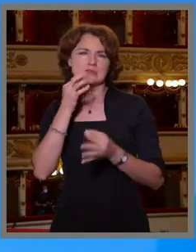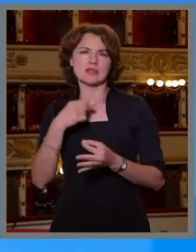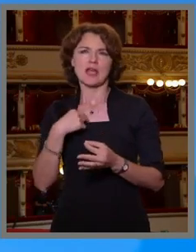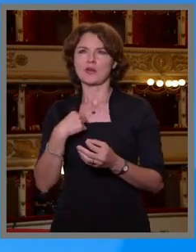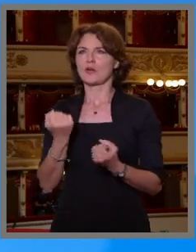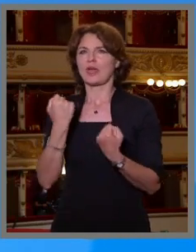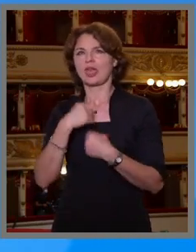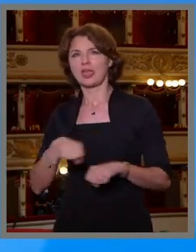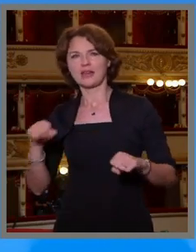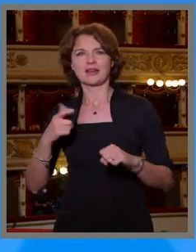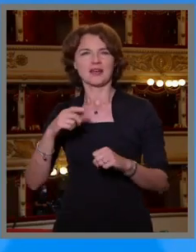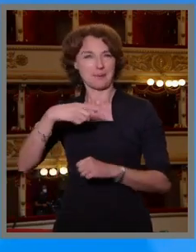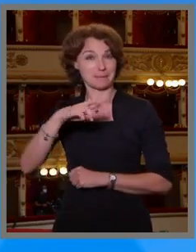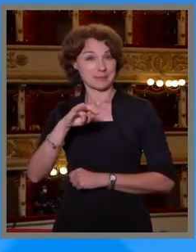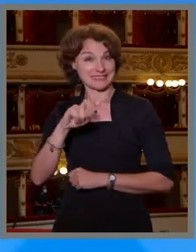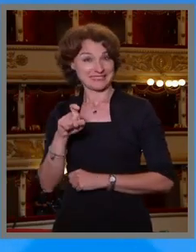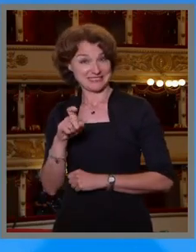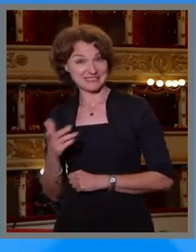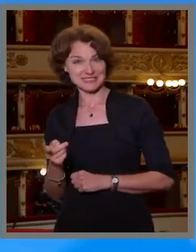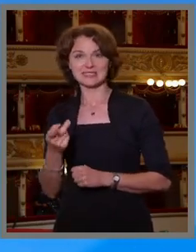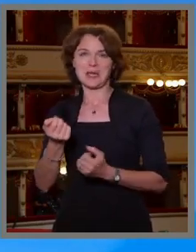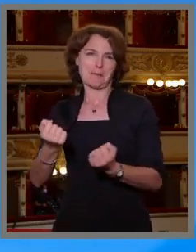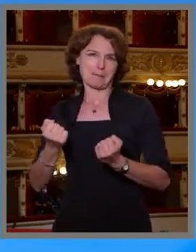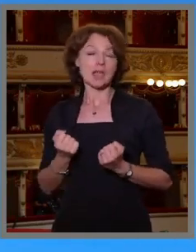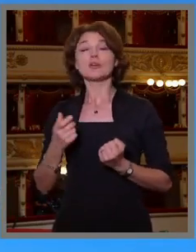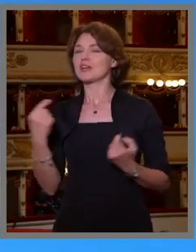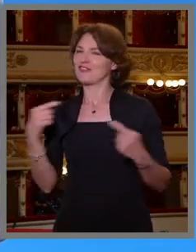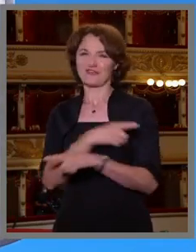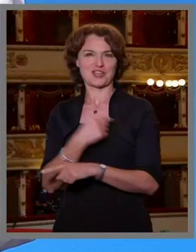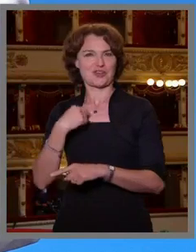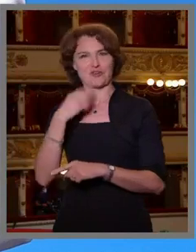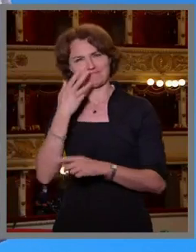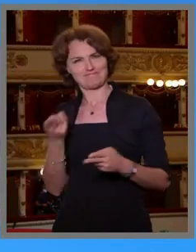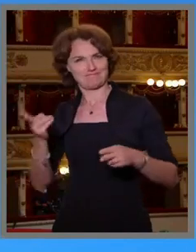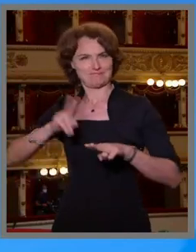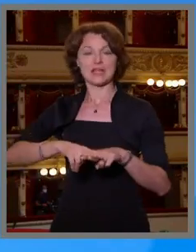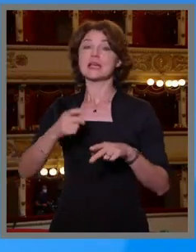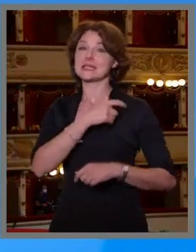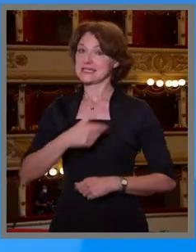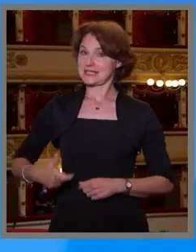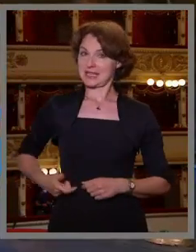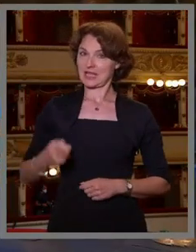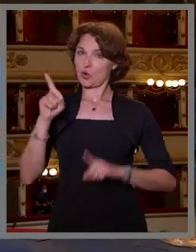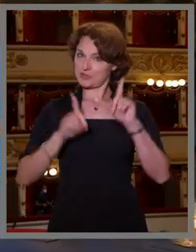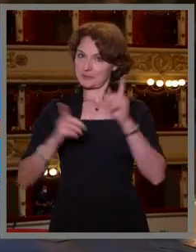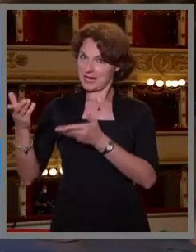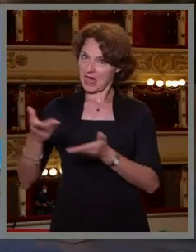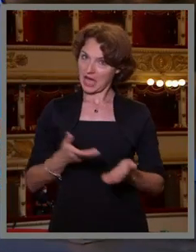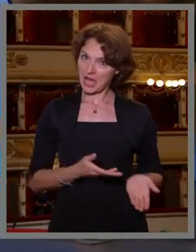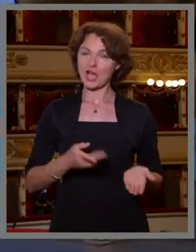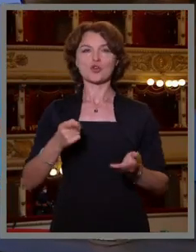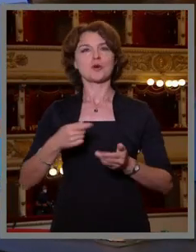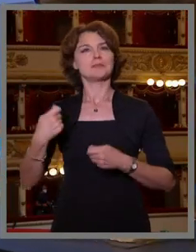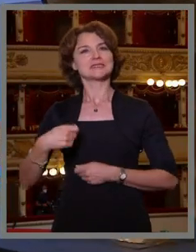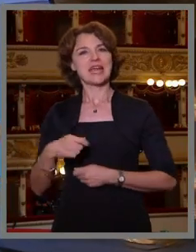il pri lo abbiamo quasi raddoppiato ed allora invito la sindaco di milano e presidente della fondazione teatro alla